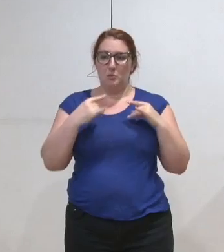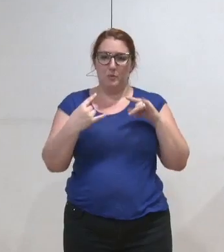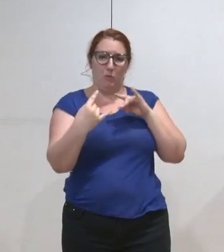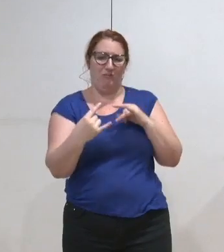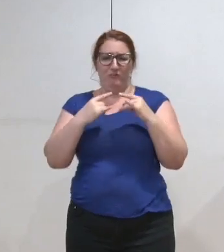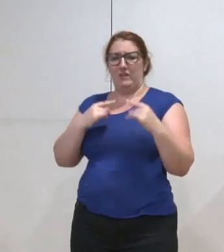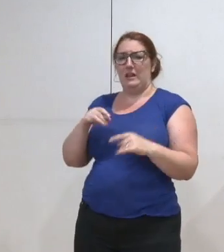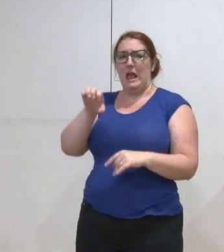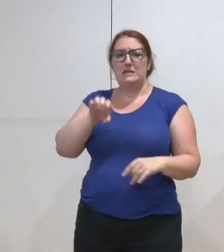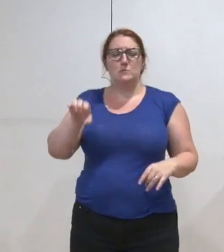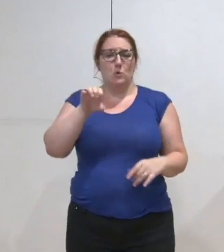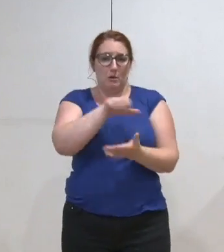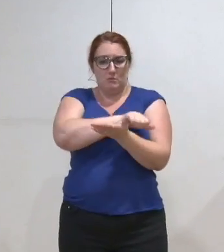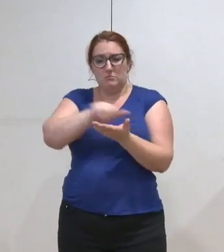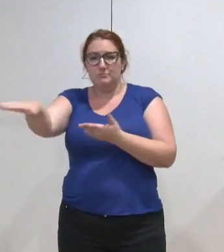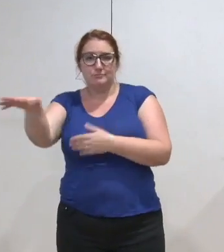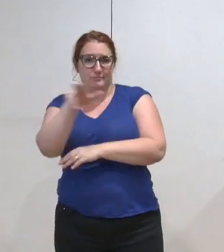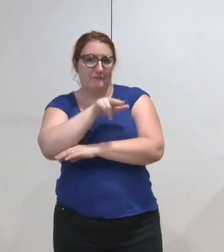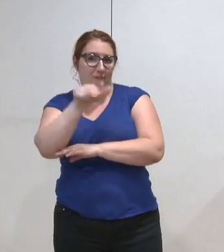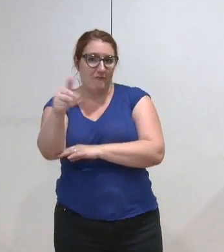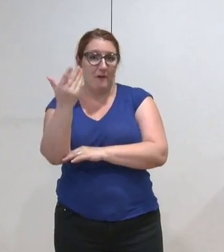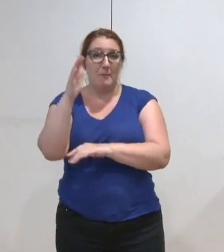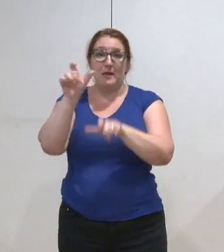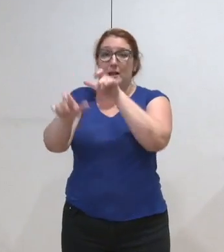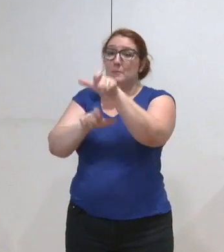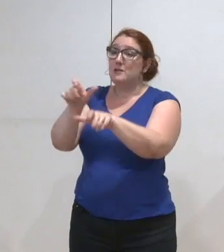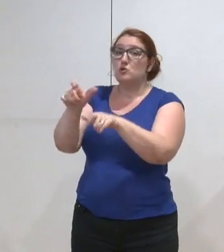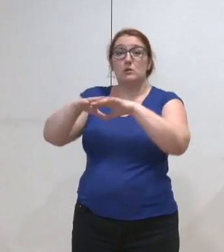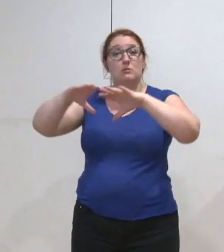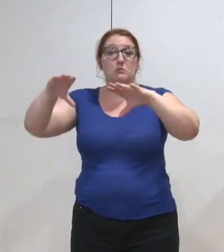400 personnes qui y vivent ne vont pas se vaporiser